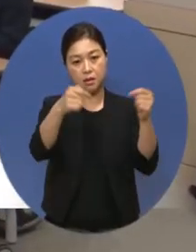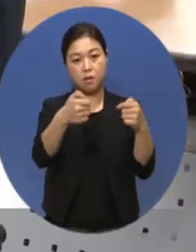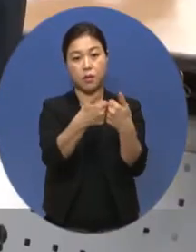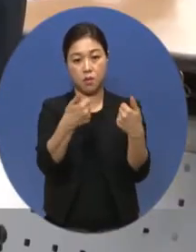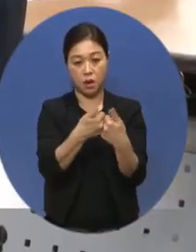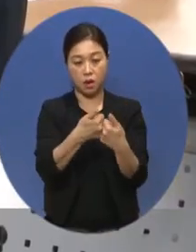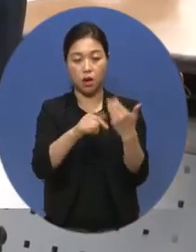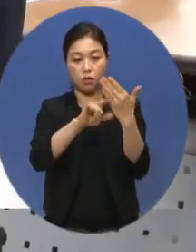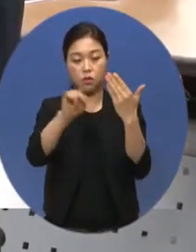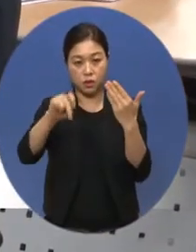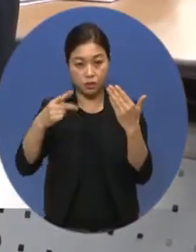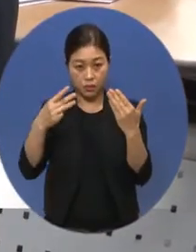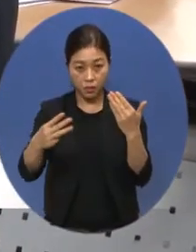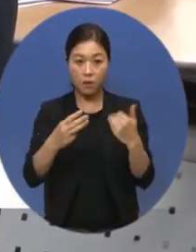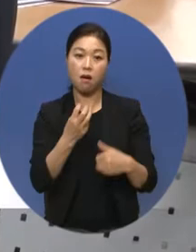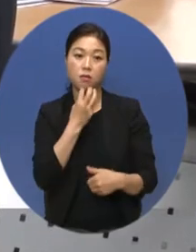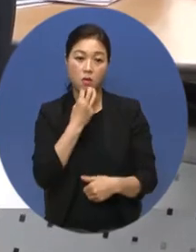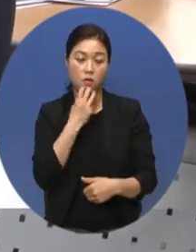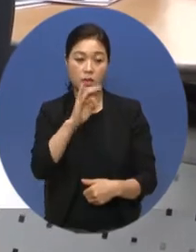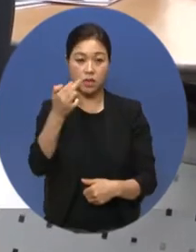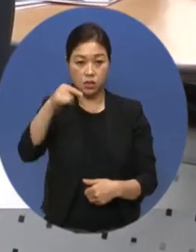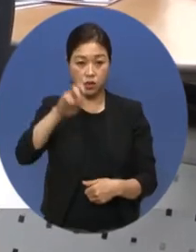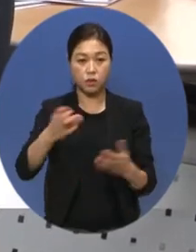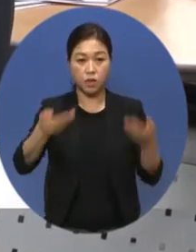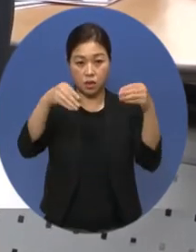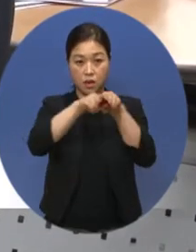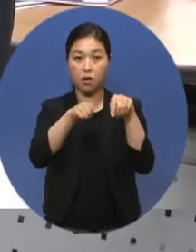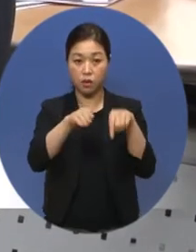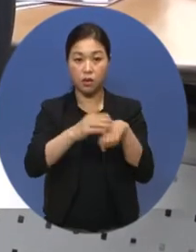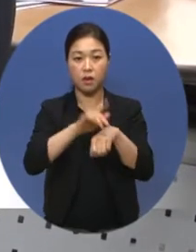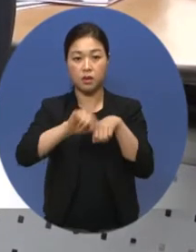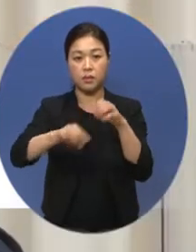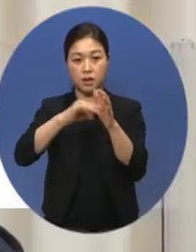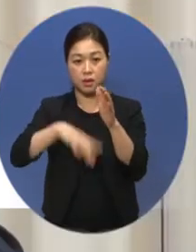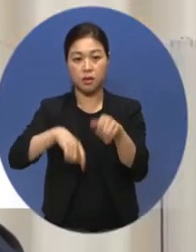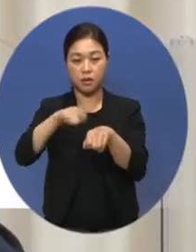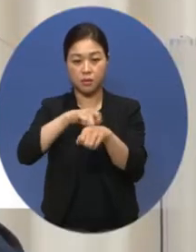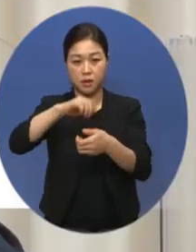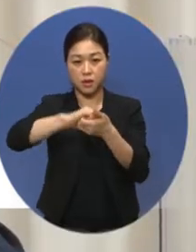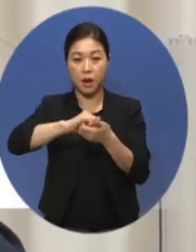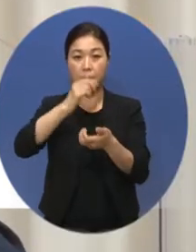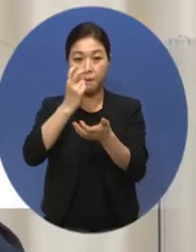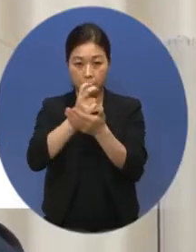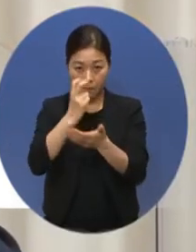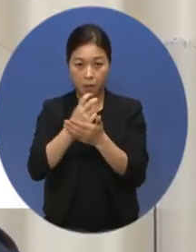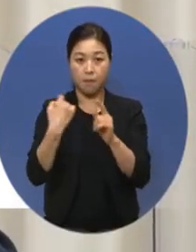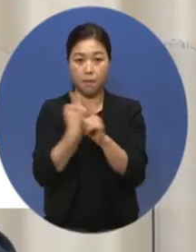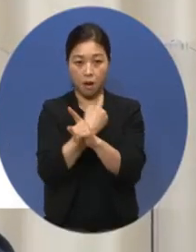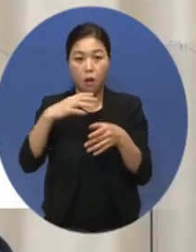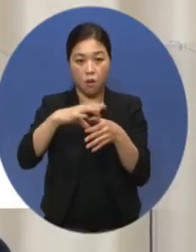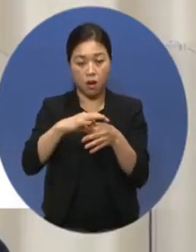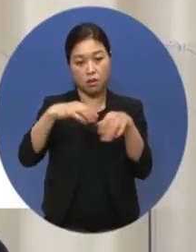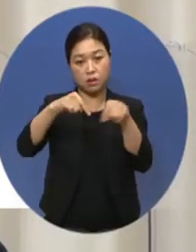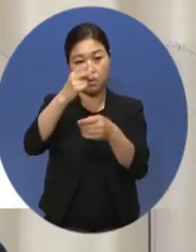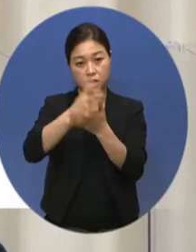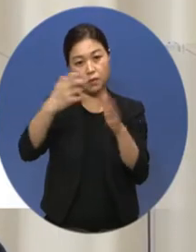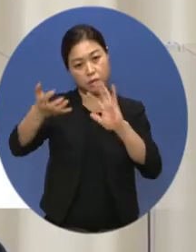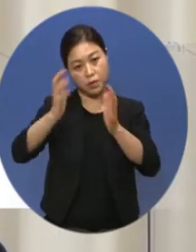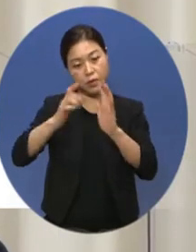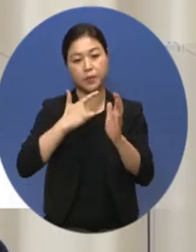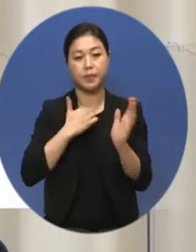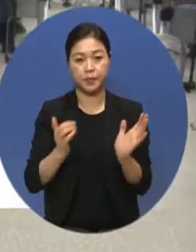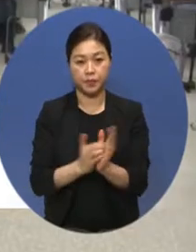한국사회복지시설단체협의회가 지난 23일 서울 이룸센터에서 지방세 특례 제한법 개정 관련 정책 토론회를